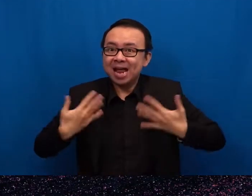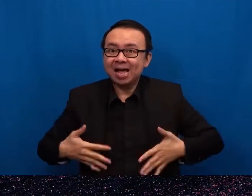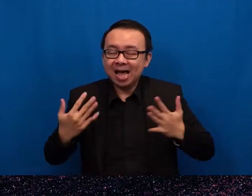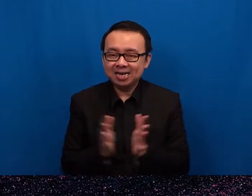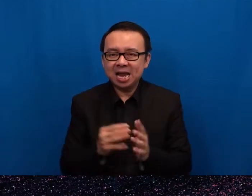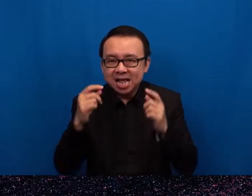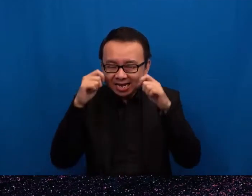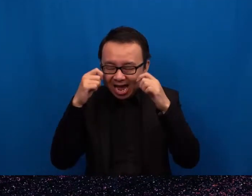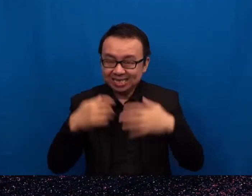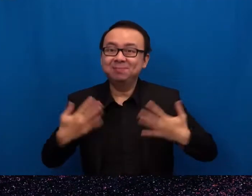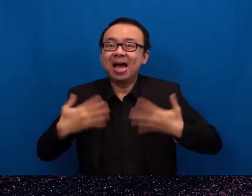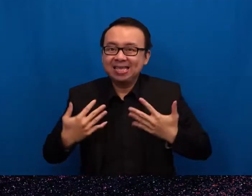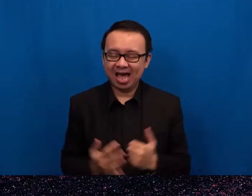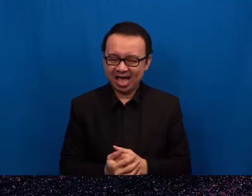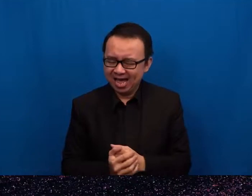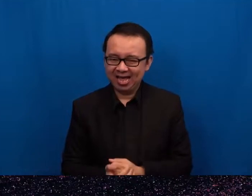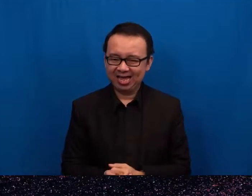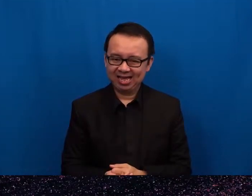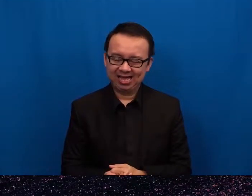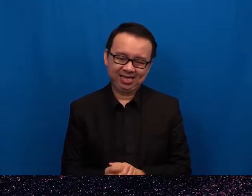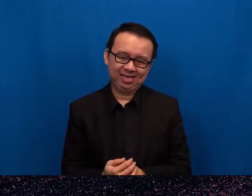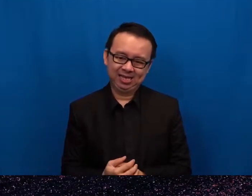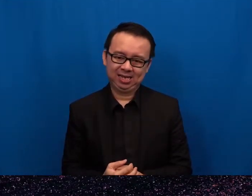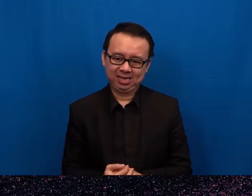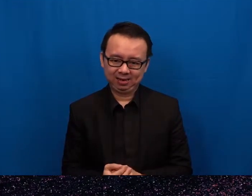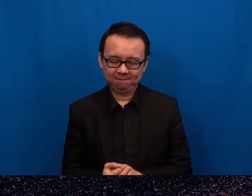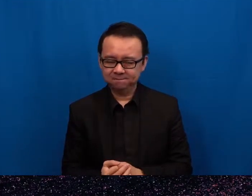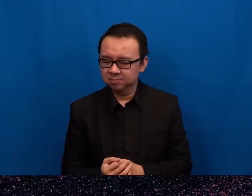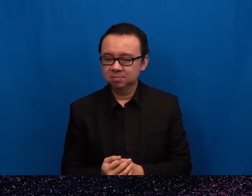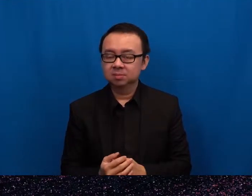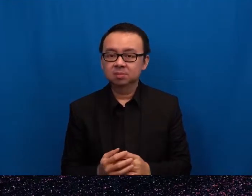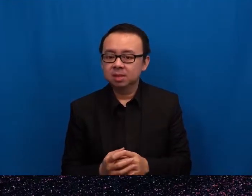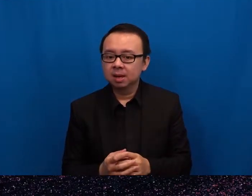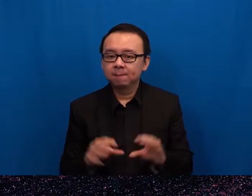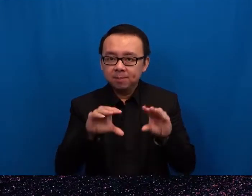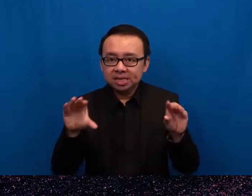itu terjadi lagi. Meskipun sekarang pekerjaan Tuhan tetap terjadi. Malah menjadi-jadi.